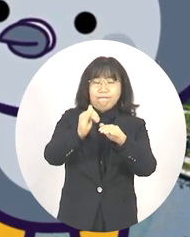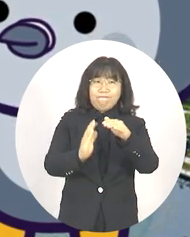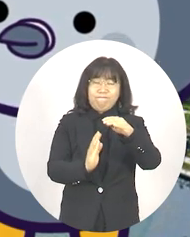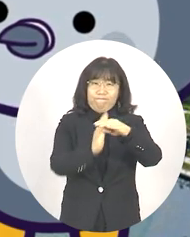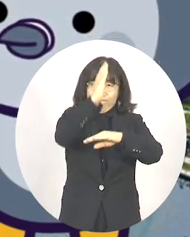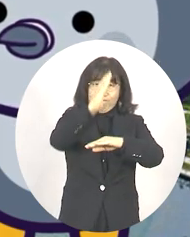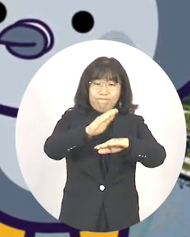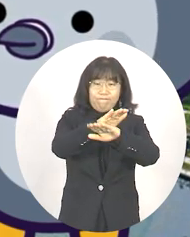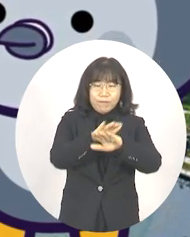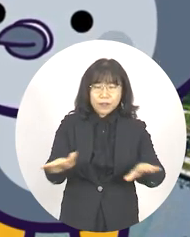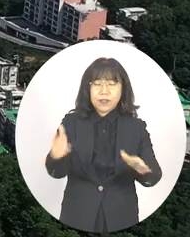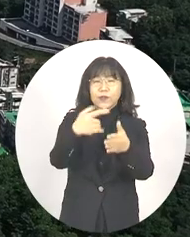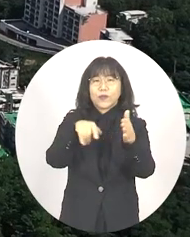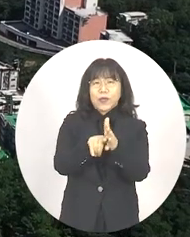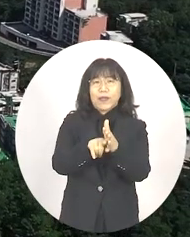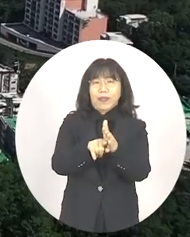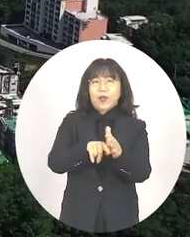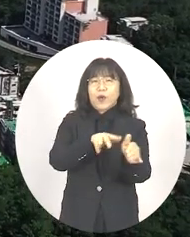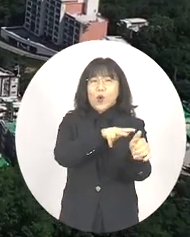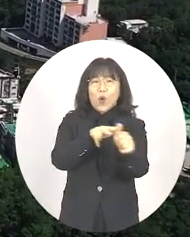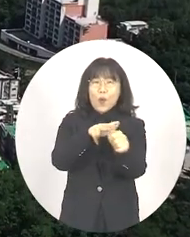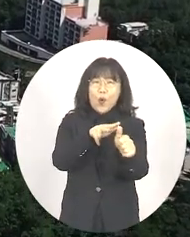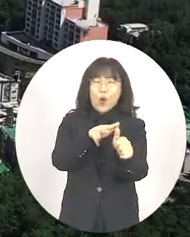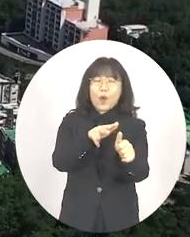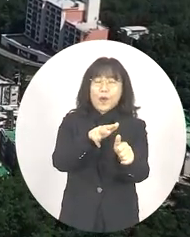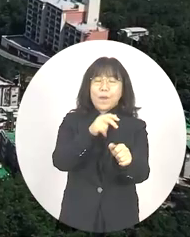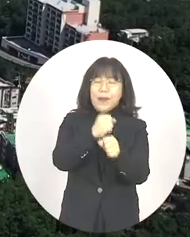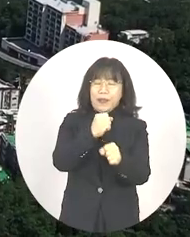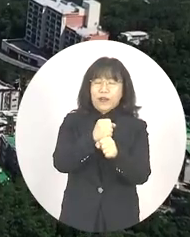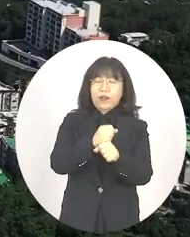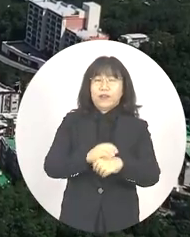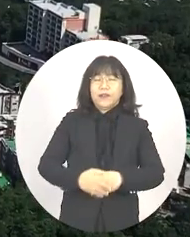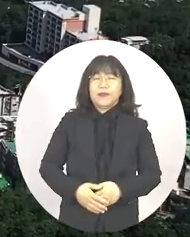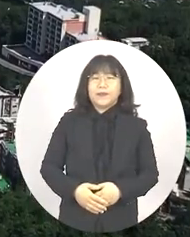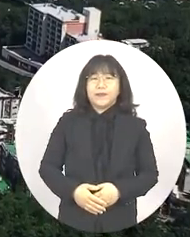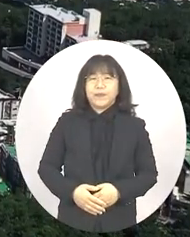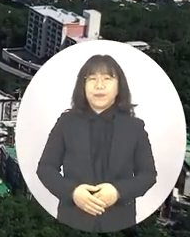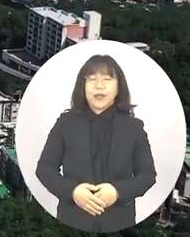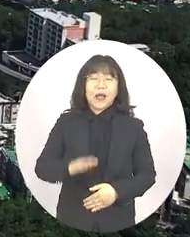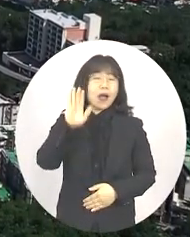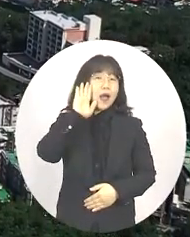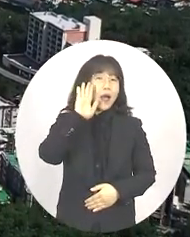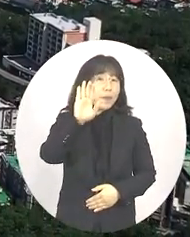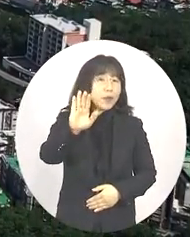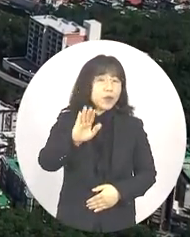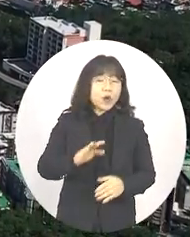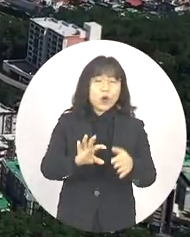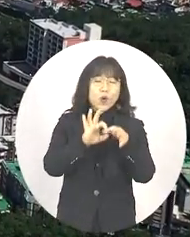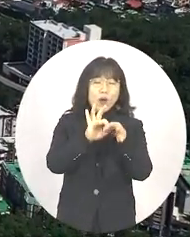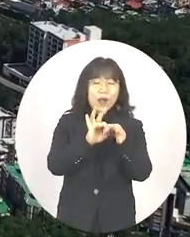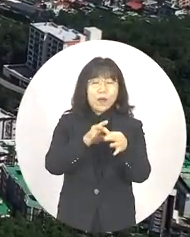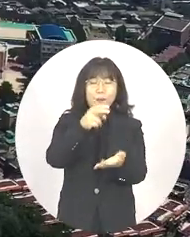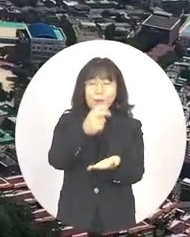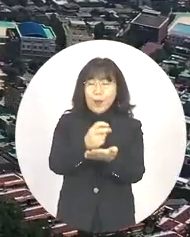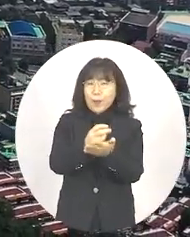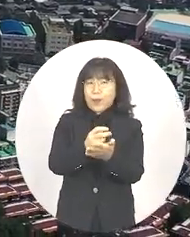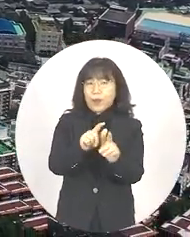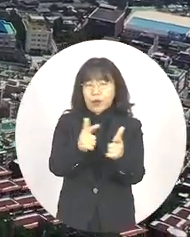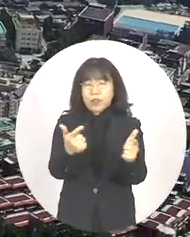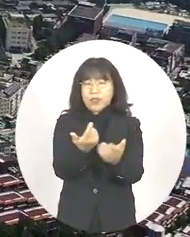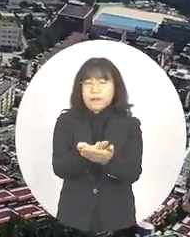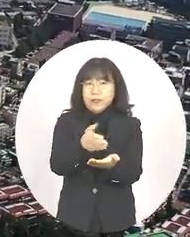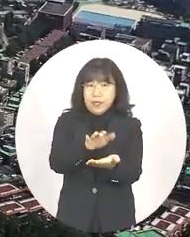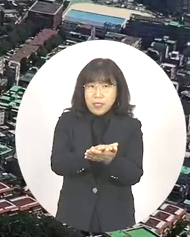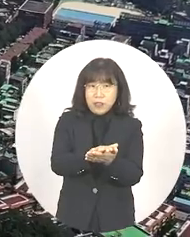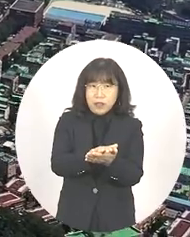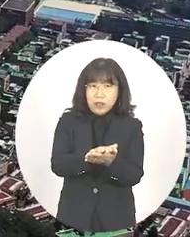홍보 동영상을 활용해 구민들의 관심을 모으며 활발하게 활동하고 있습니다. 강서구는 앞으로도 관련 조례